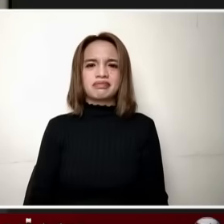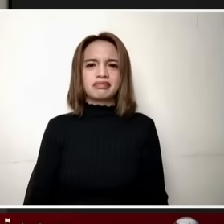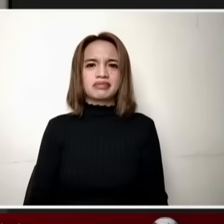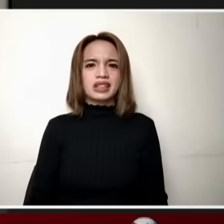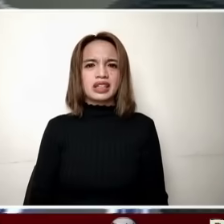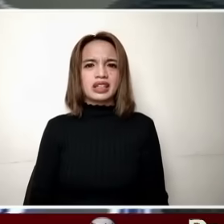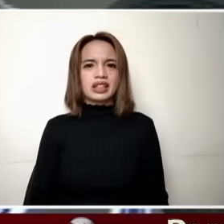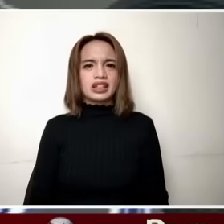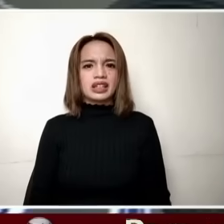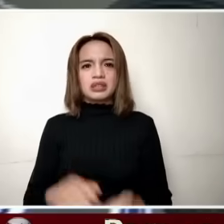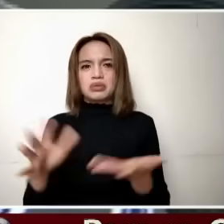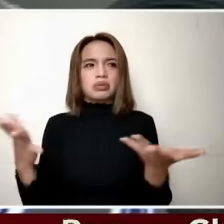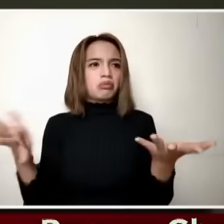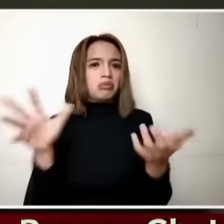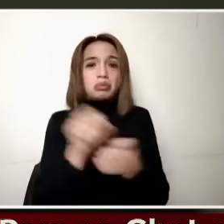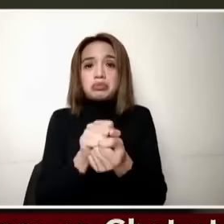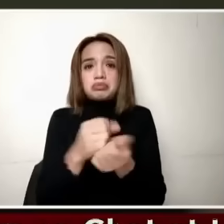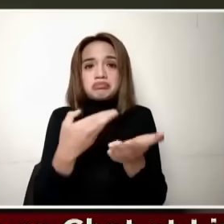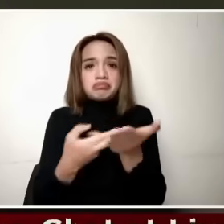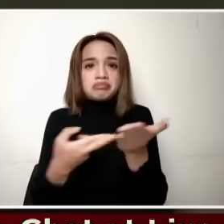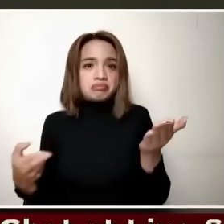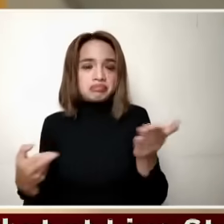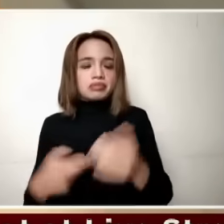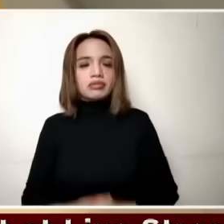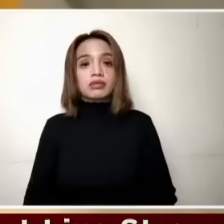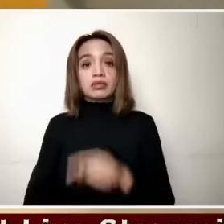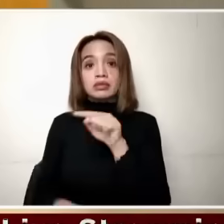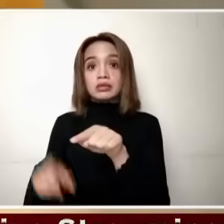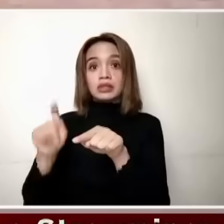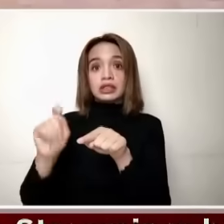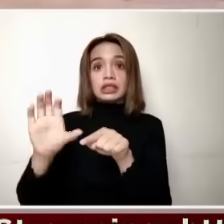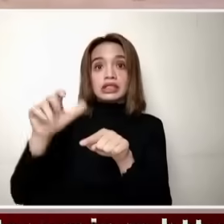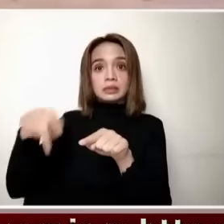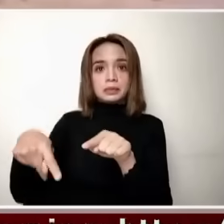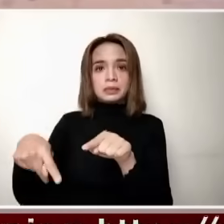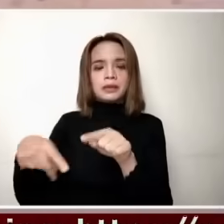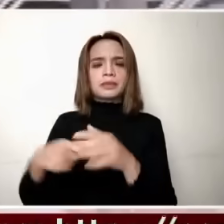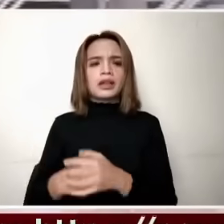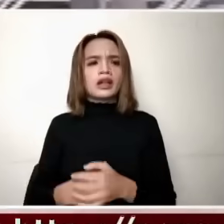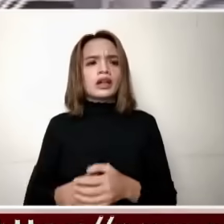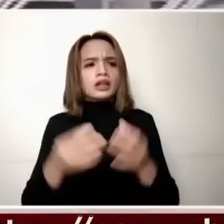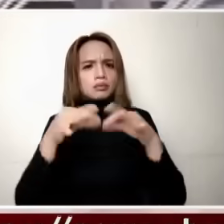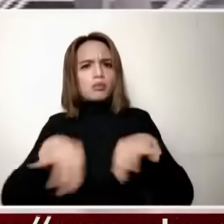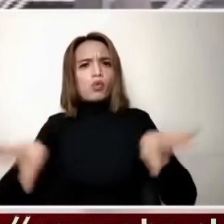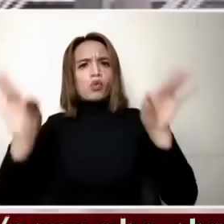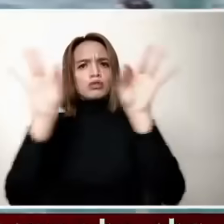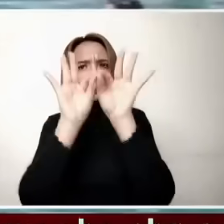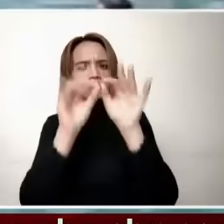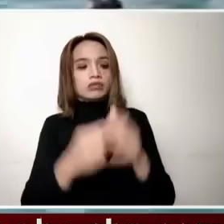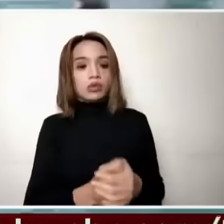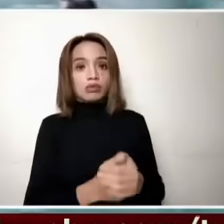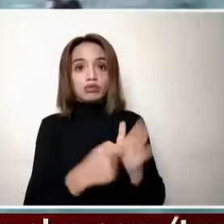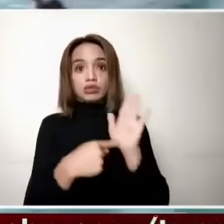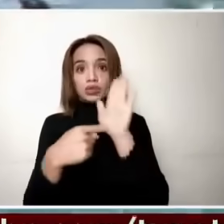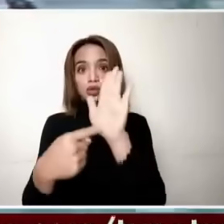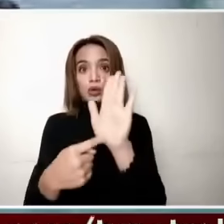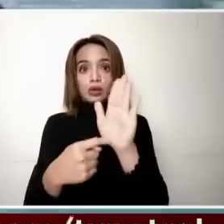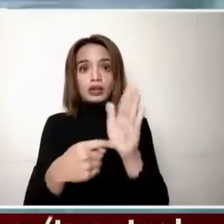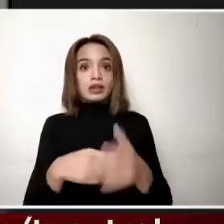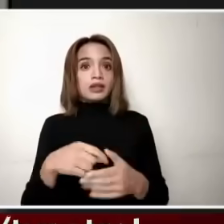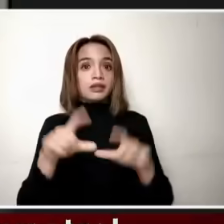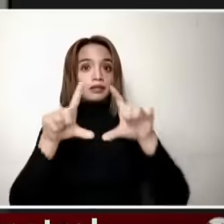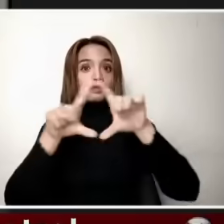Naubusan na rin kami ng resources. Dagdag ng TCP, mahalagang maging tapat ang mga biyahero sa mga ipapakitang mga vaccination